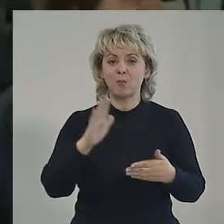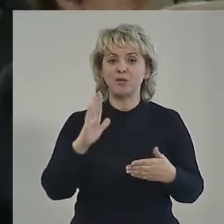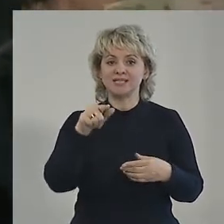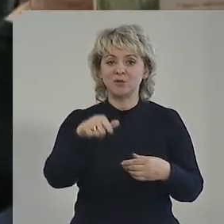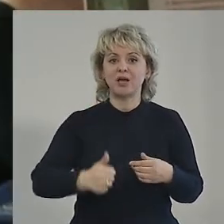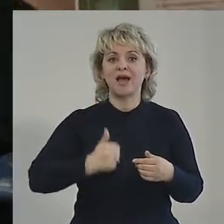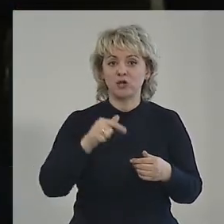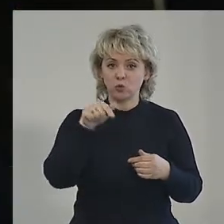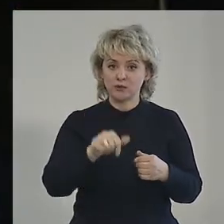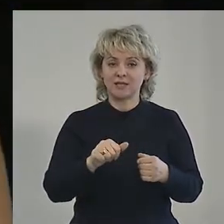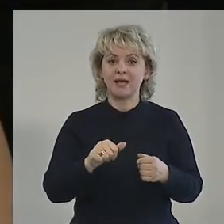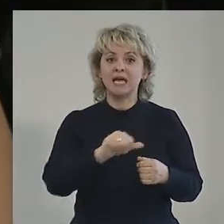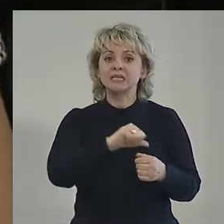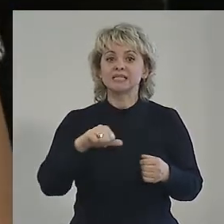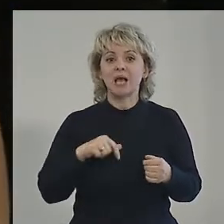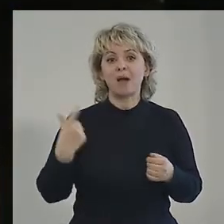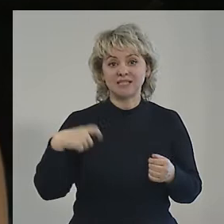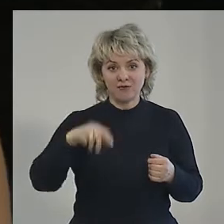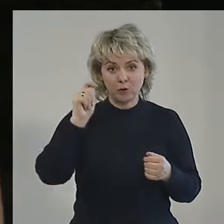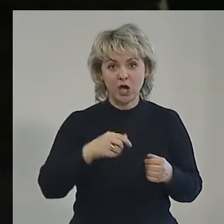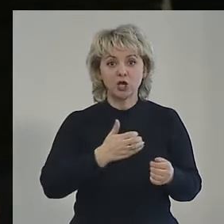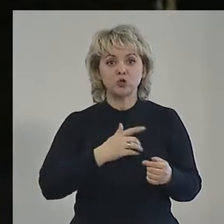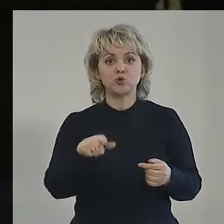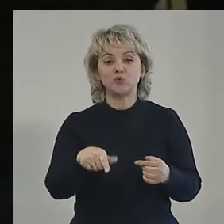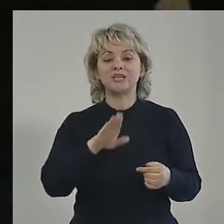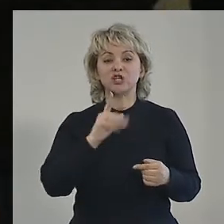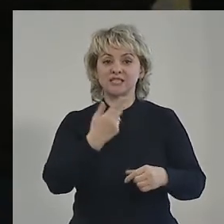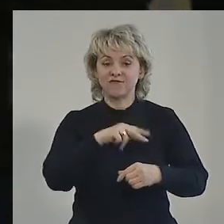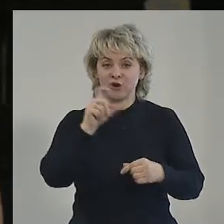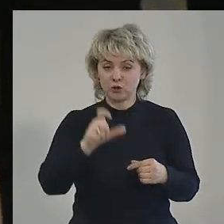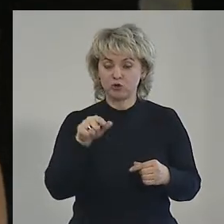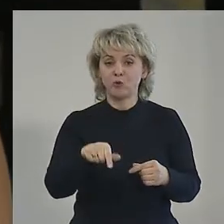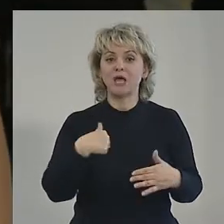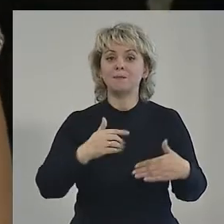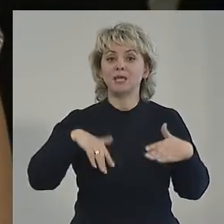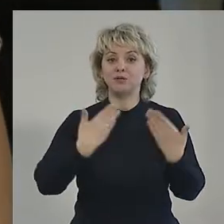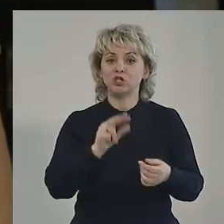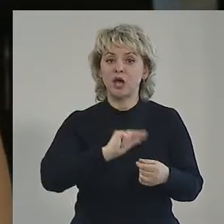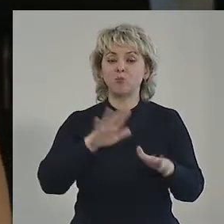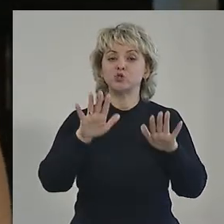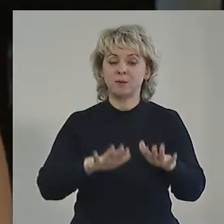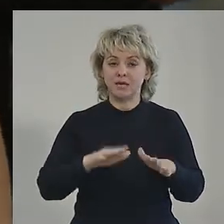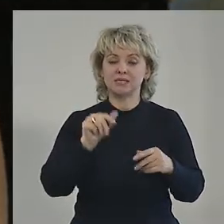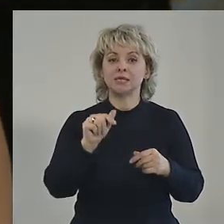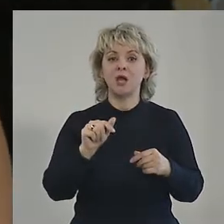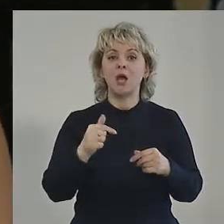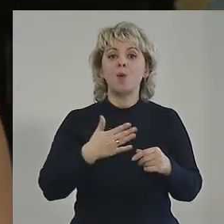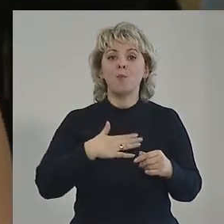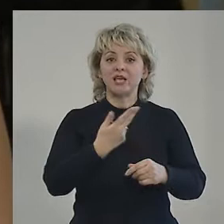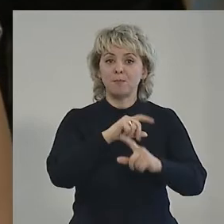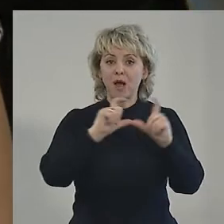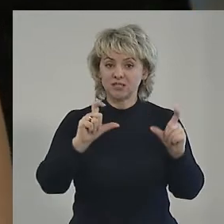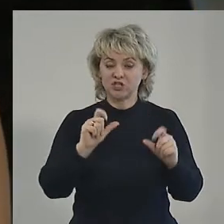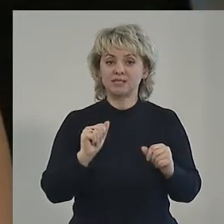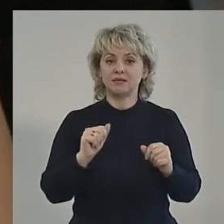перспективы карьерного роста. Сама я из Новочеркасска, хочу быть акушером-гинекологом. Там мне предложили рабочее место в моей